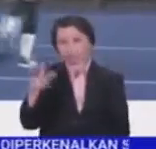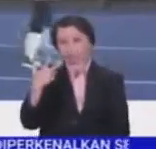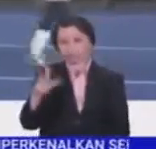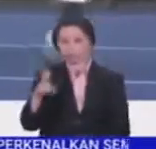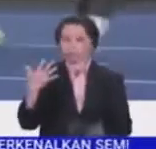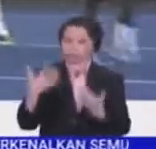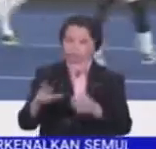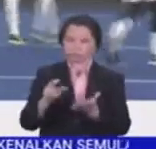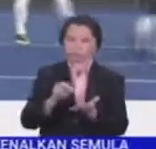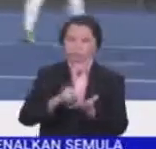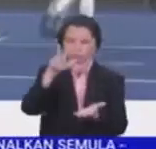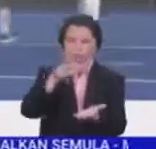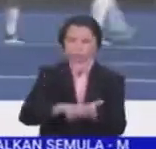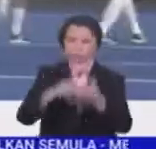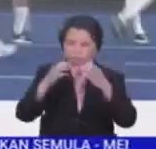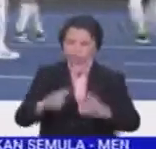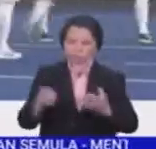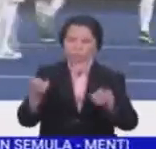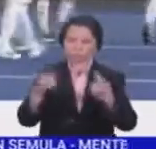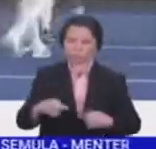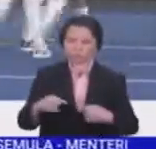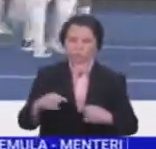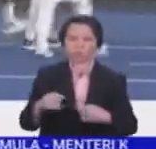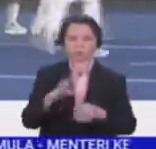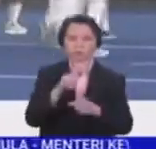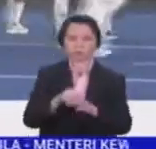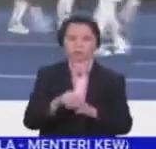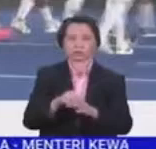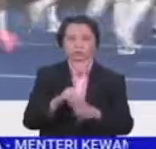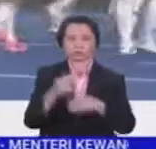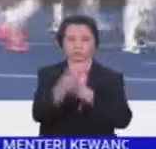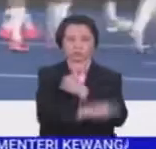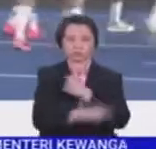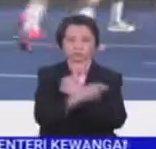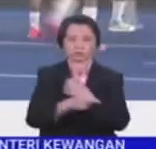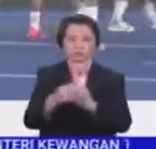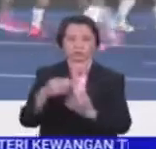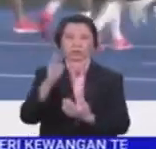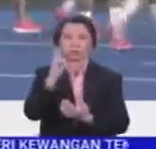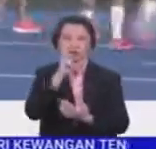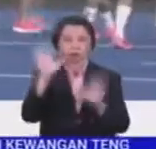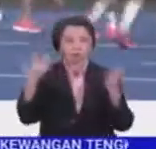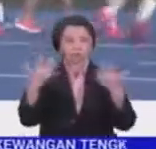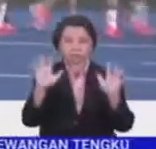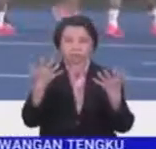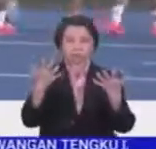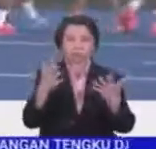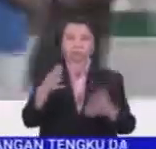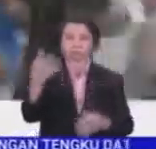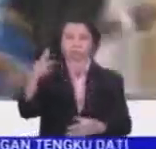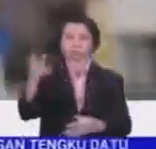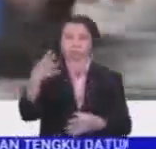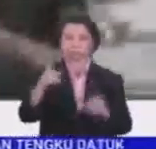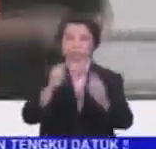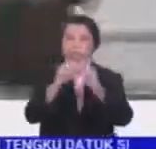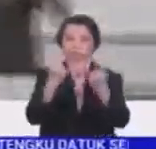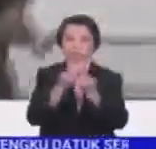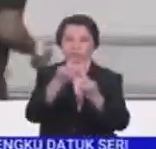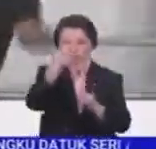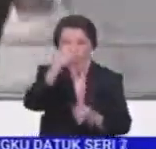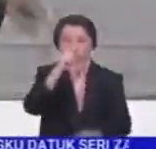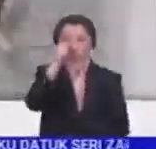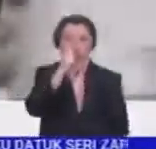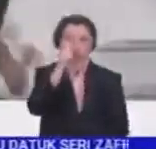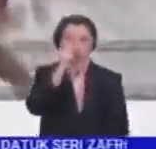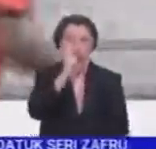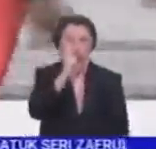pasukan sudah mengesahkan kehadiran mereka melibatkan semua Negeri kecuali Kedah meninggal 14 pasukan bagi kategori